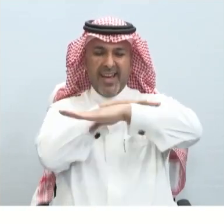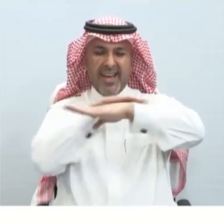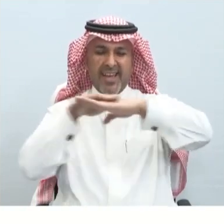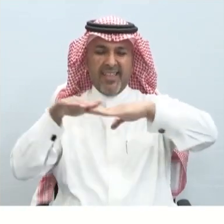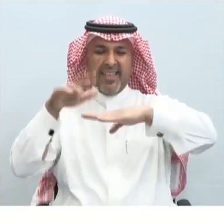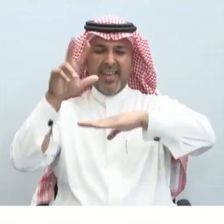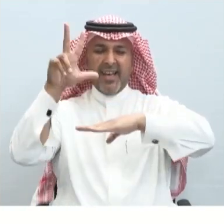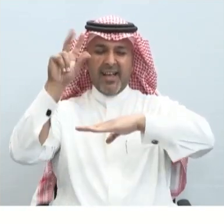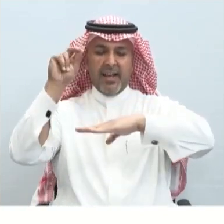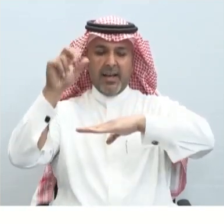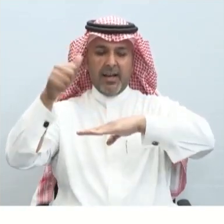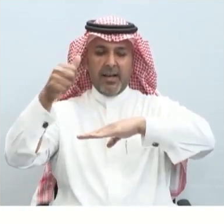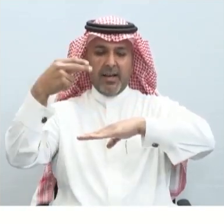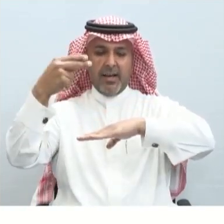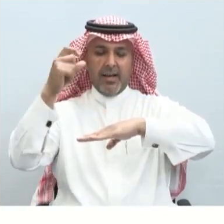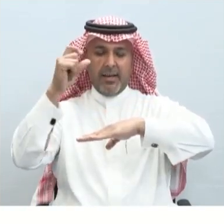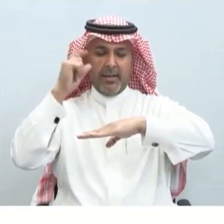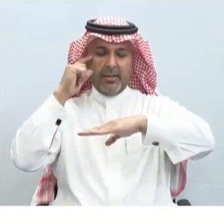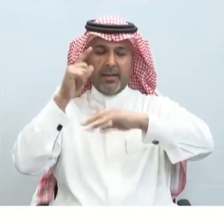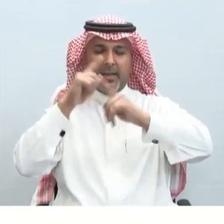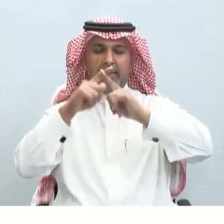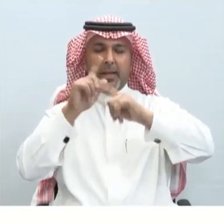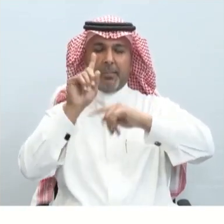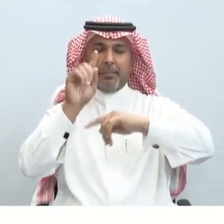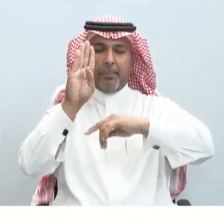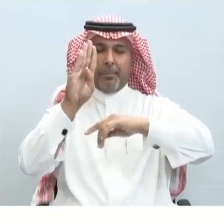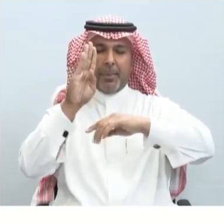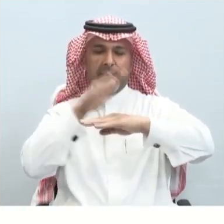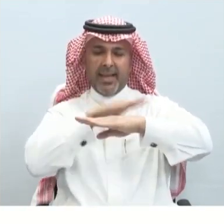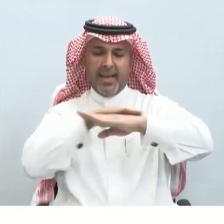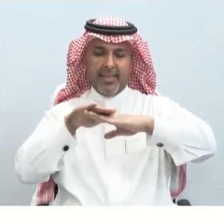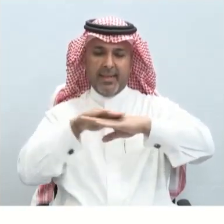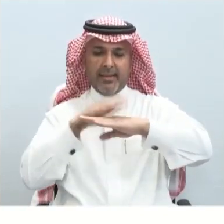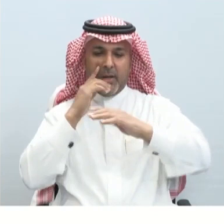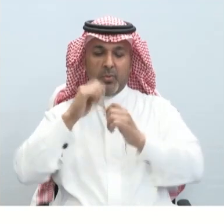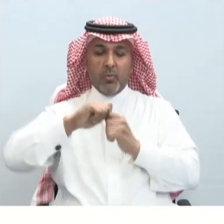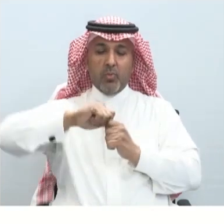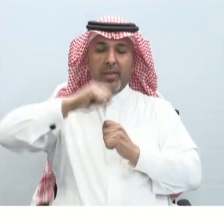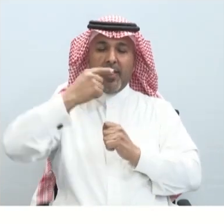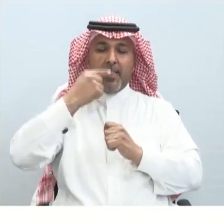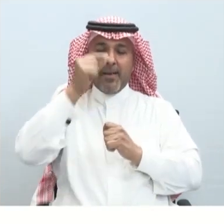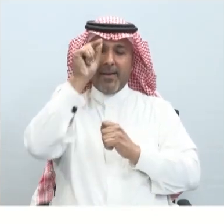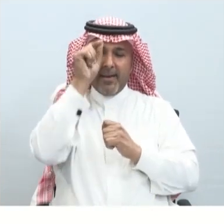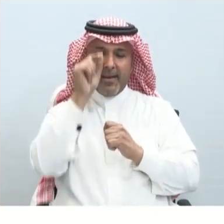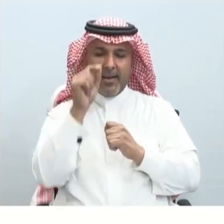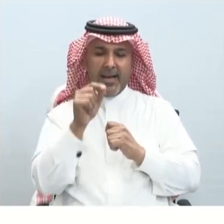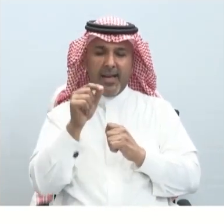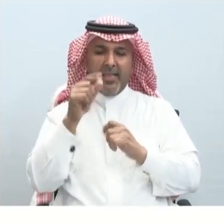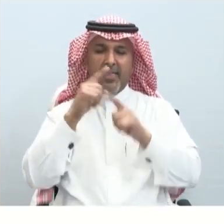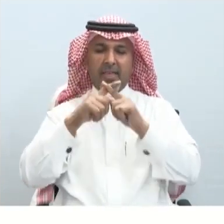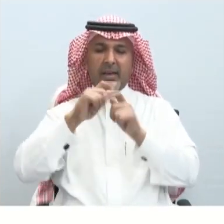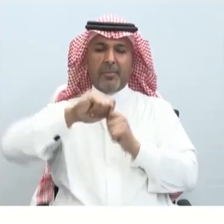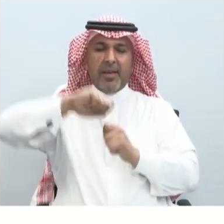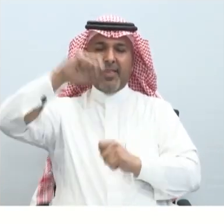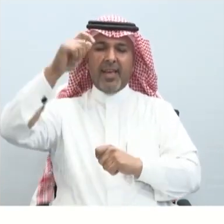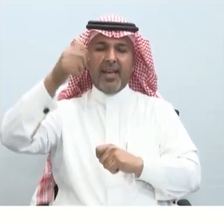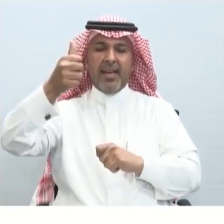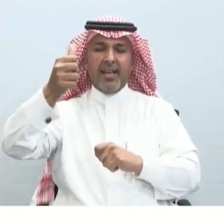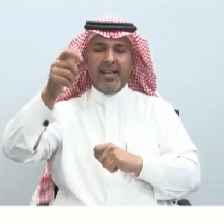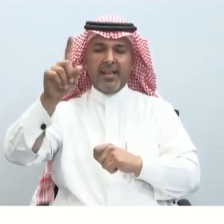في الارتفاع اللي هو اتش ولكن من المثلث قائم الزاويه اللي هو ظاهر امامنا